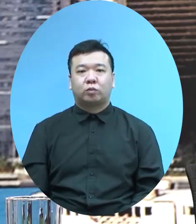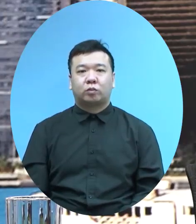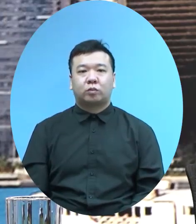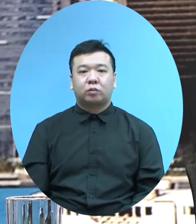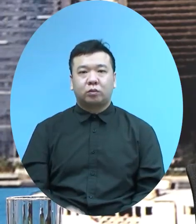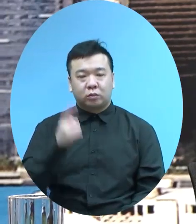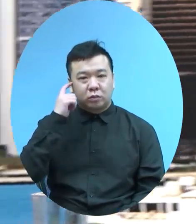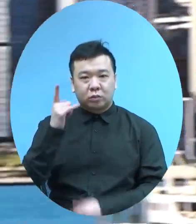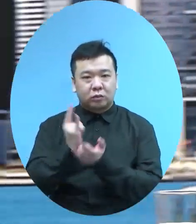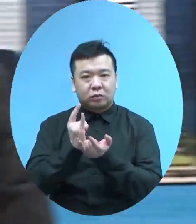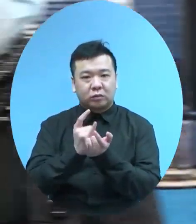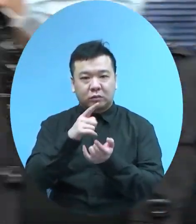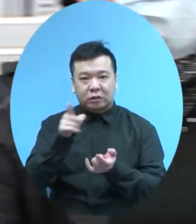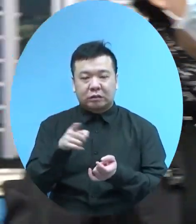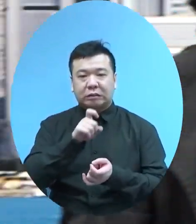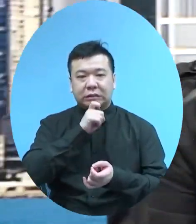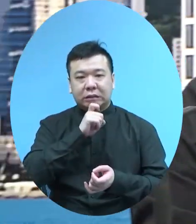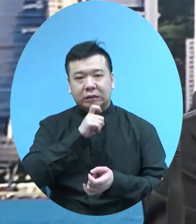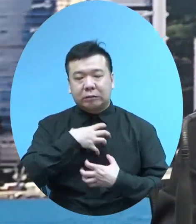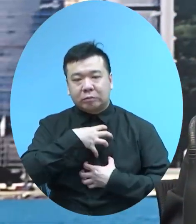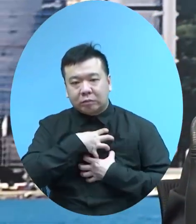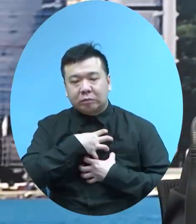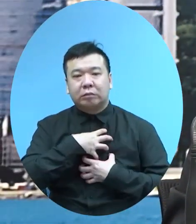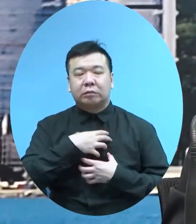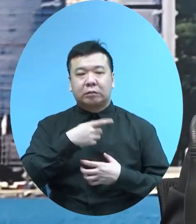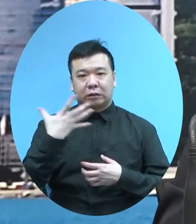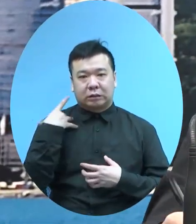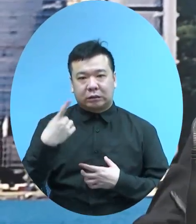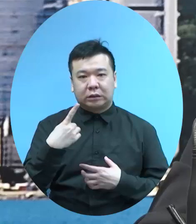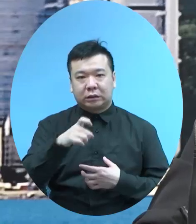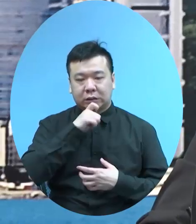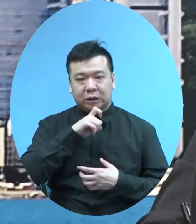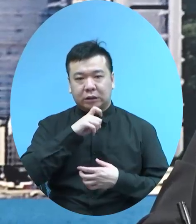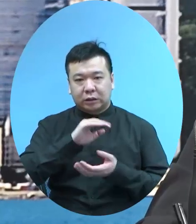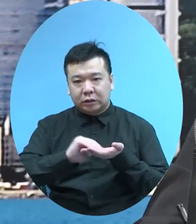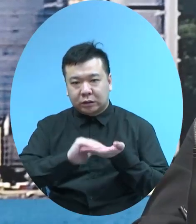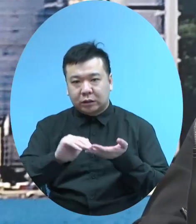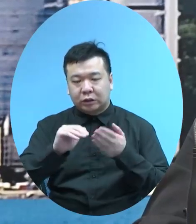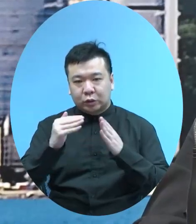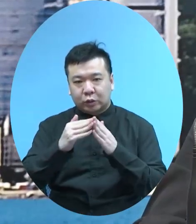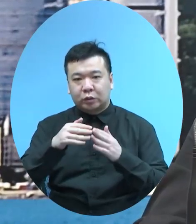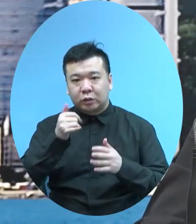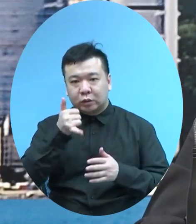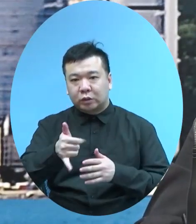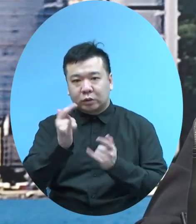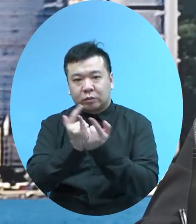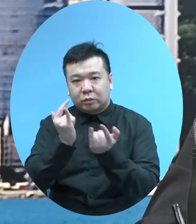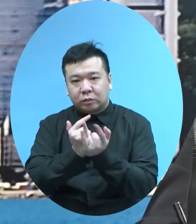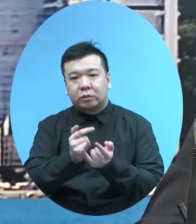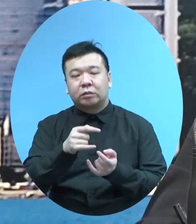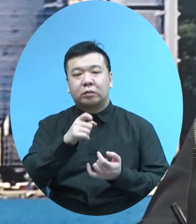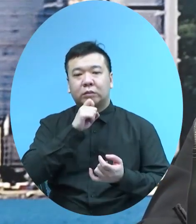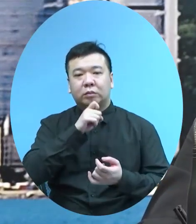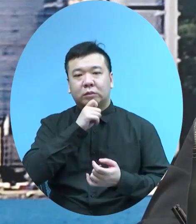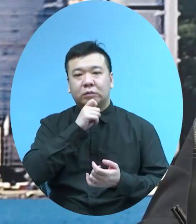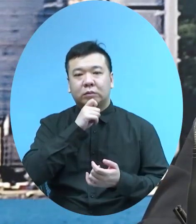我都知道，不過嗰啲市民可能都會比較擔心，所以昨晚我哋都有衛生署嘅同事咧，就落咗去北角嗰頭，就係